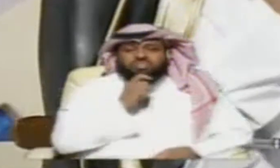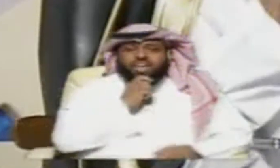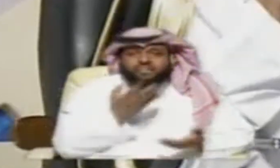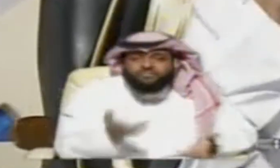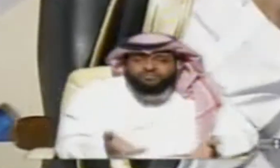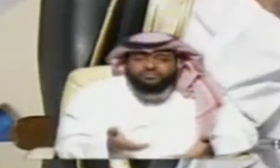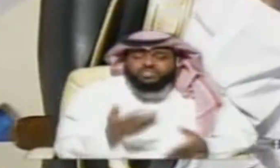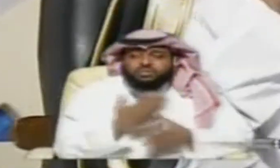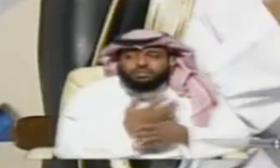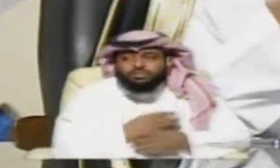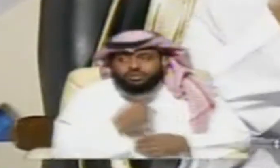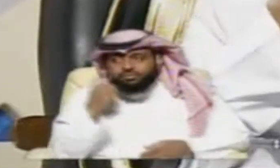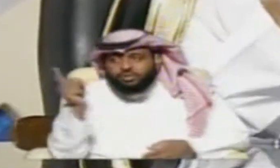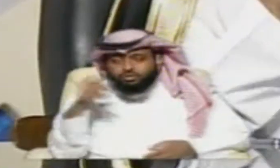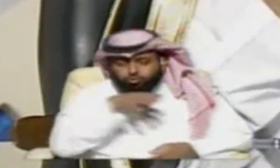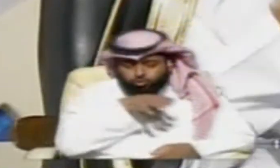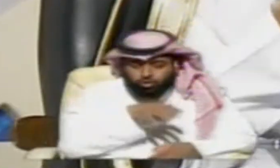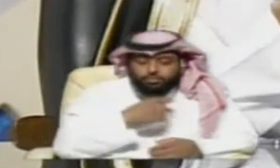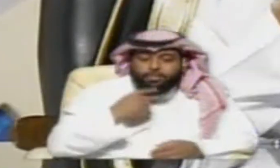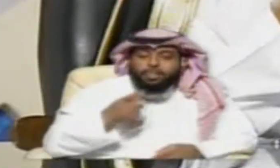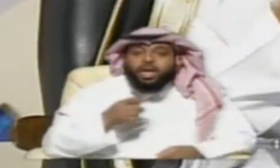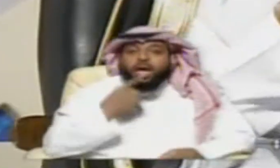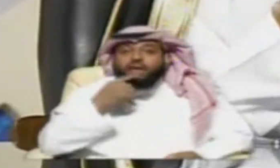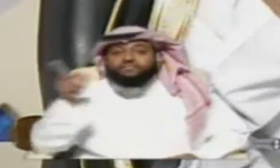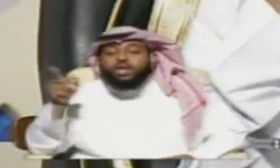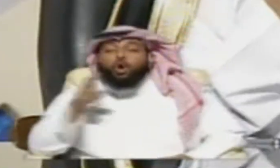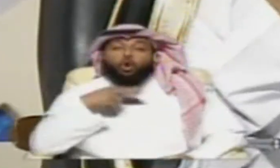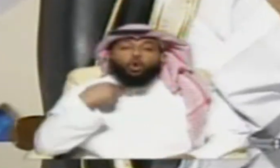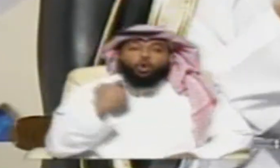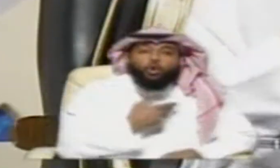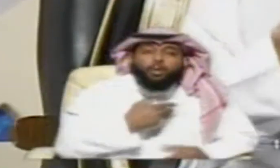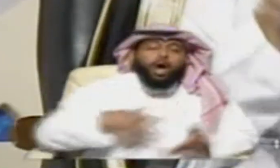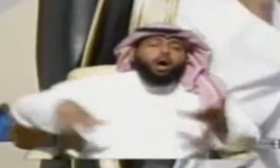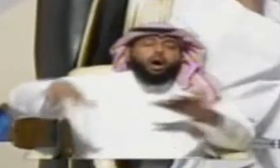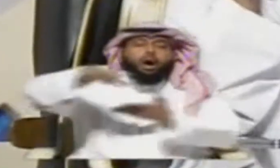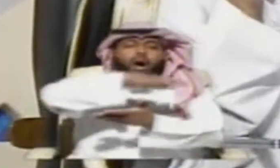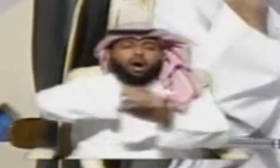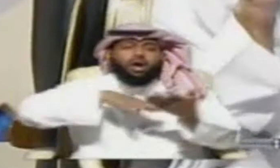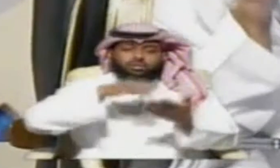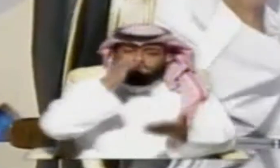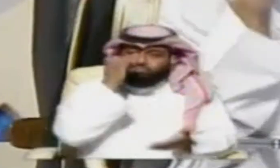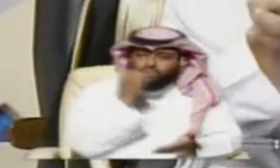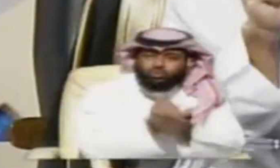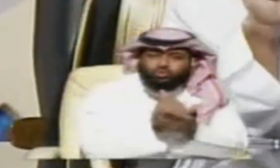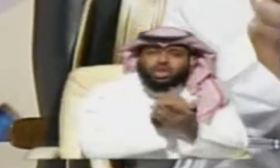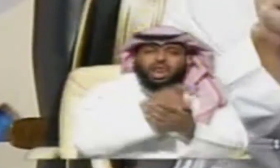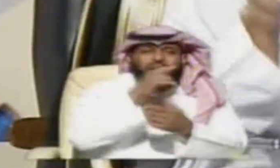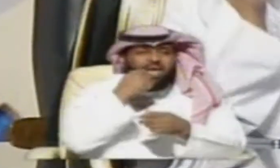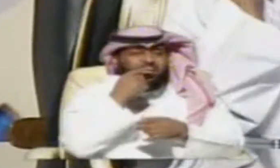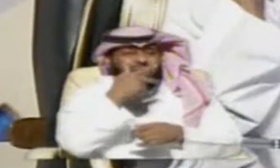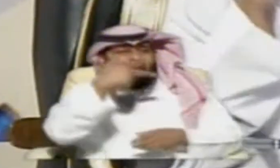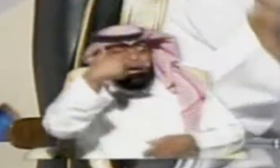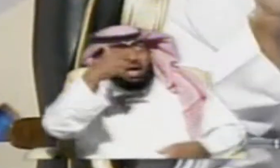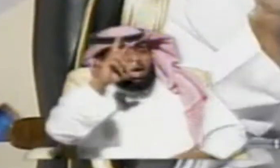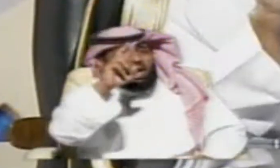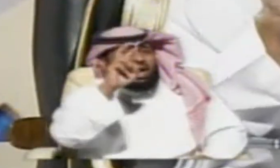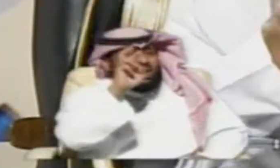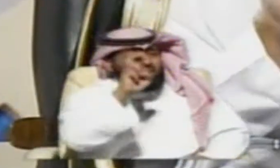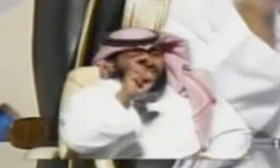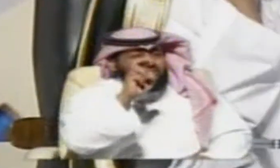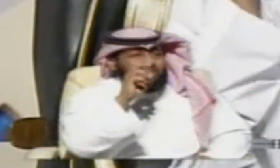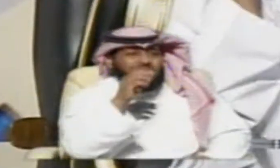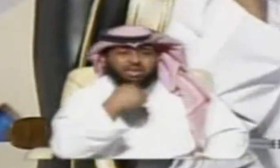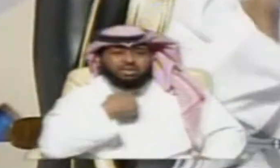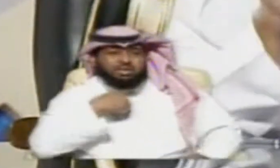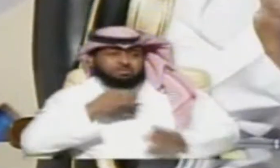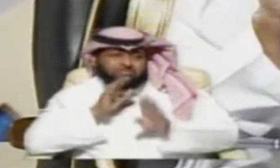أقول والله أخاطب تلك الحكومات والمسؤولين، والله إلا من ندافع عن غزة وندافع عن إخواننا